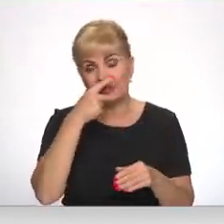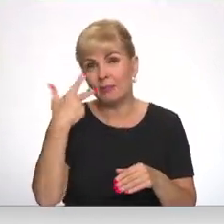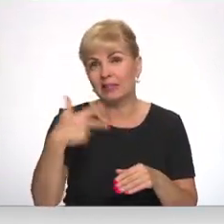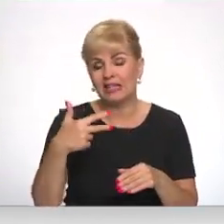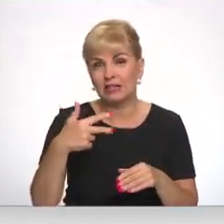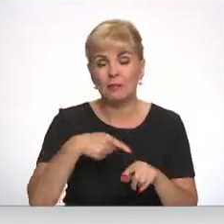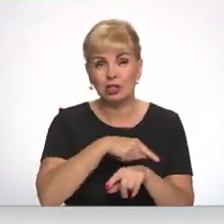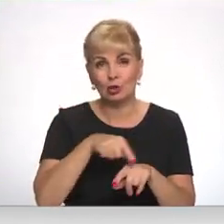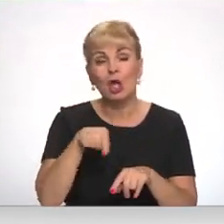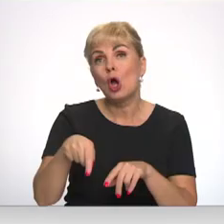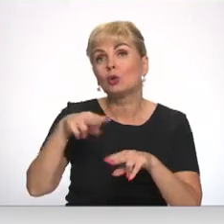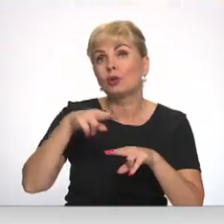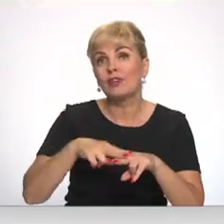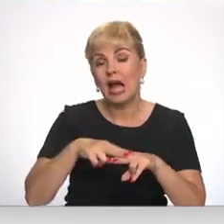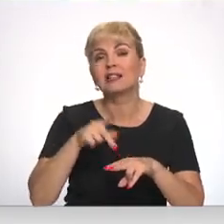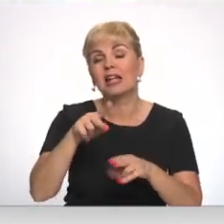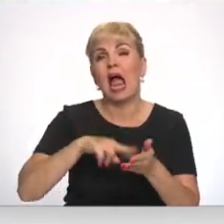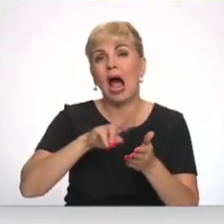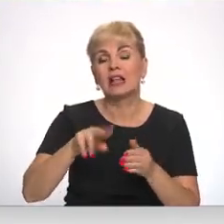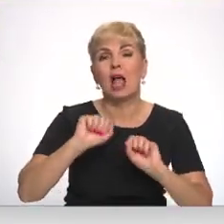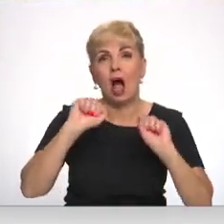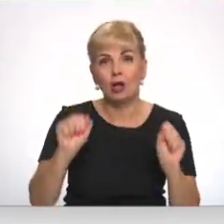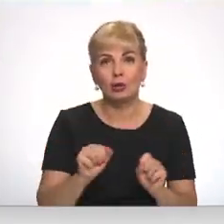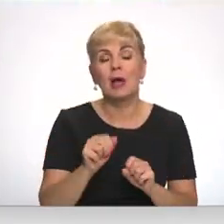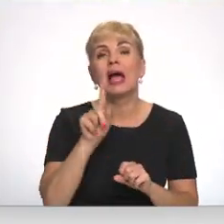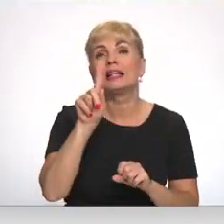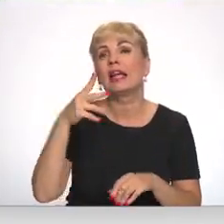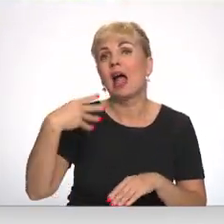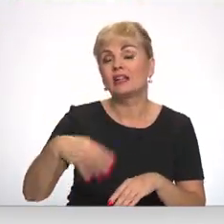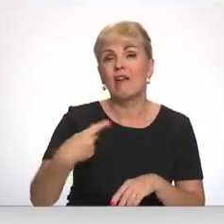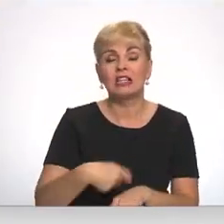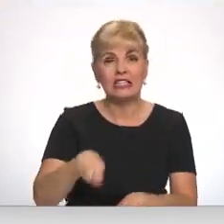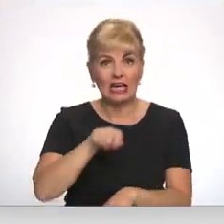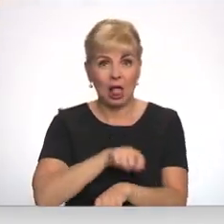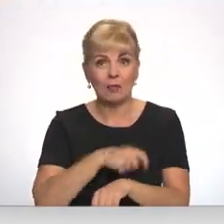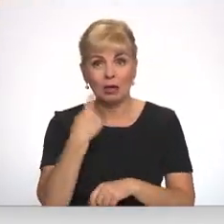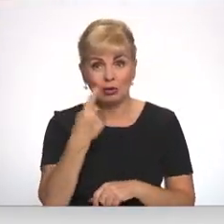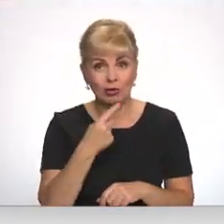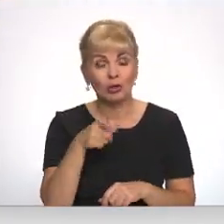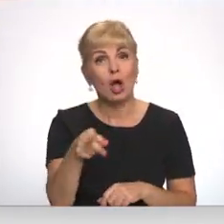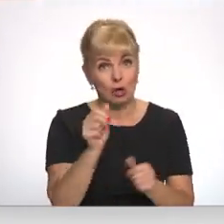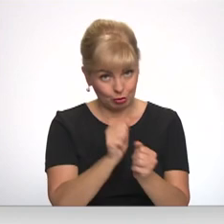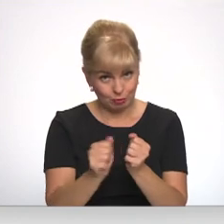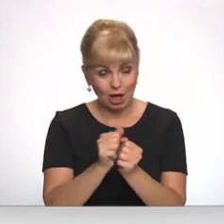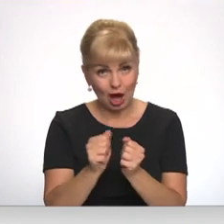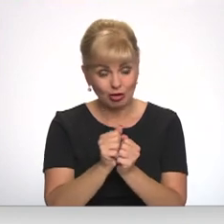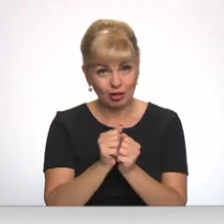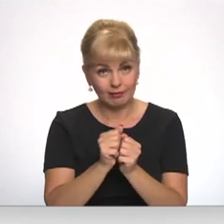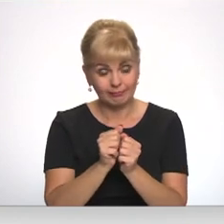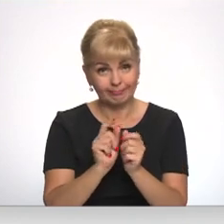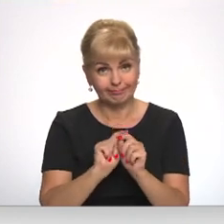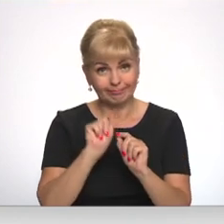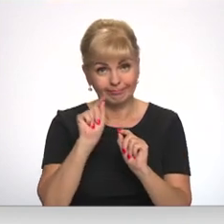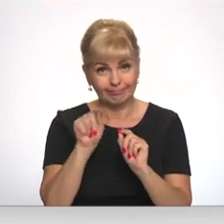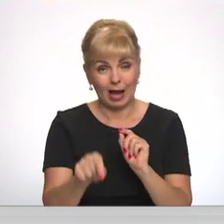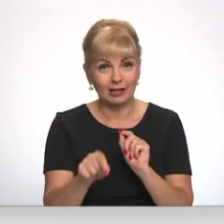stundā, vietā, kur maksimālais atļautais ātrums ir tikai 90 km stundā. Kādās tā bieži pārsniegt vai kaut kas steidzies? Vajag